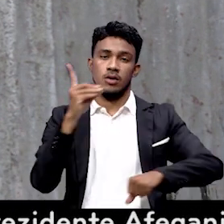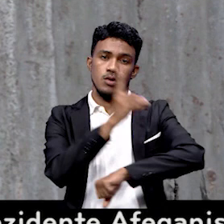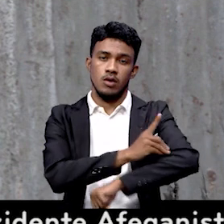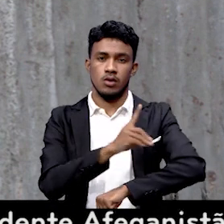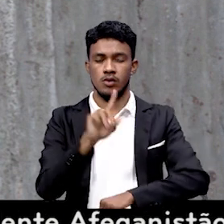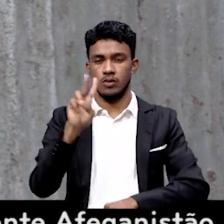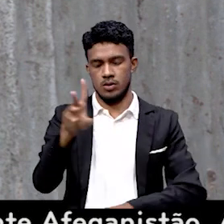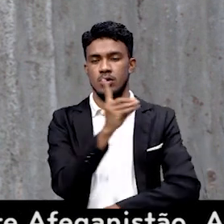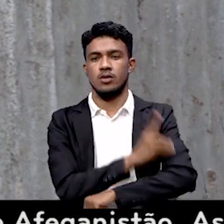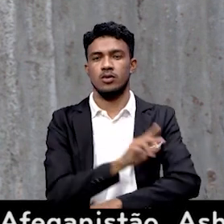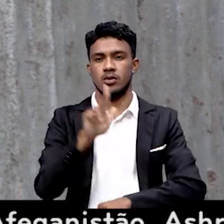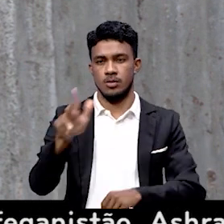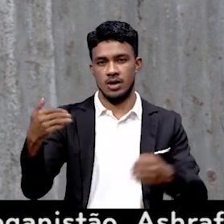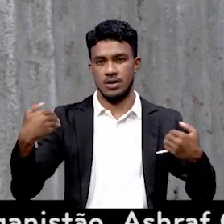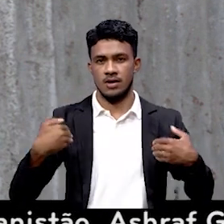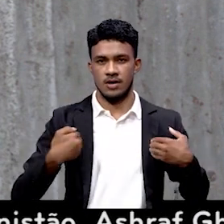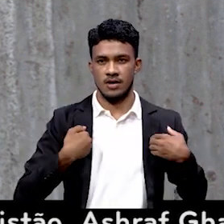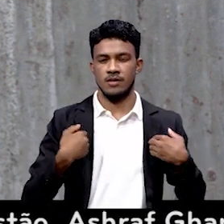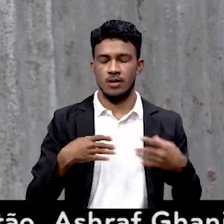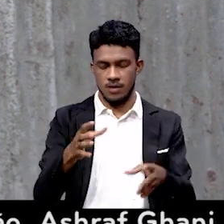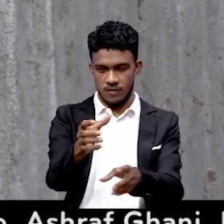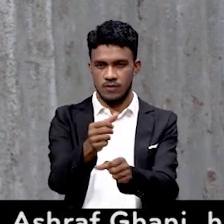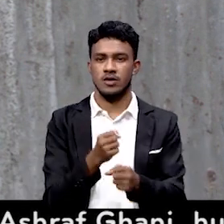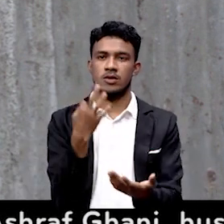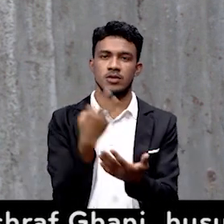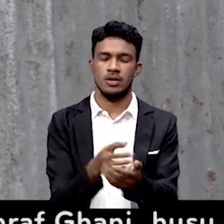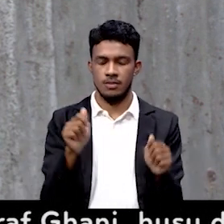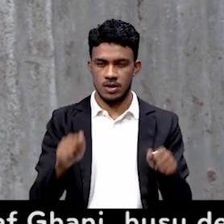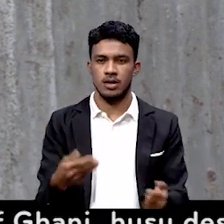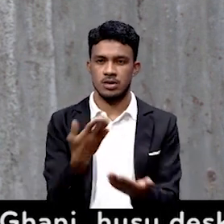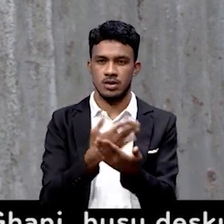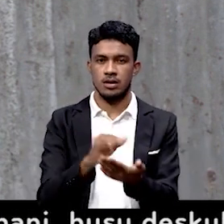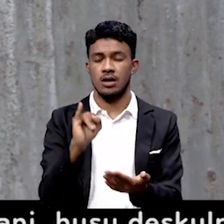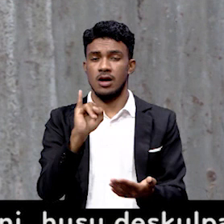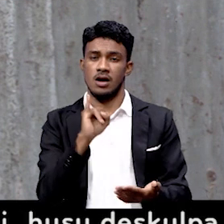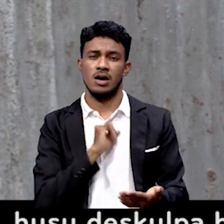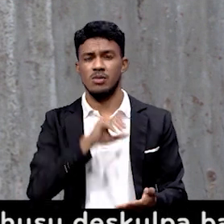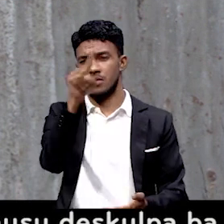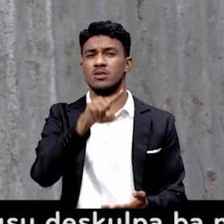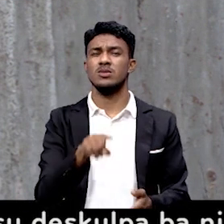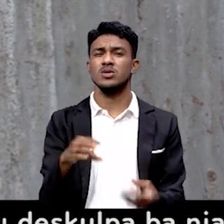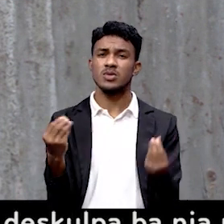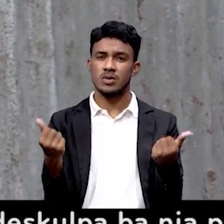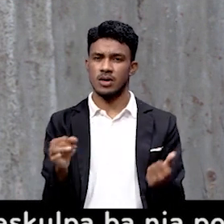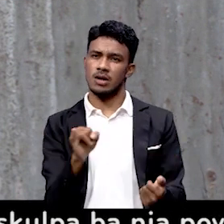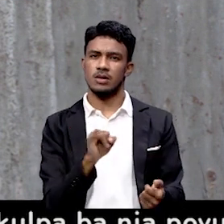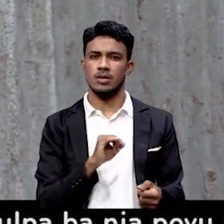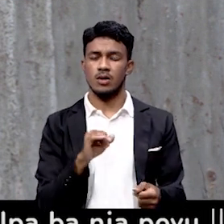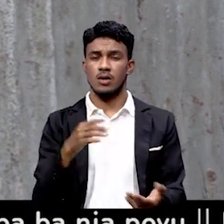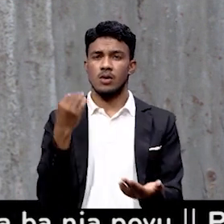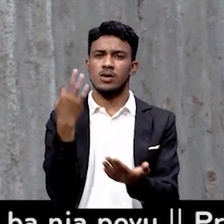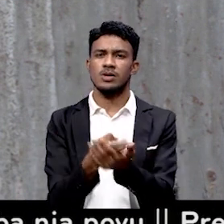mak osan al mai foto osan ho disin mai be hau pergunta situ anta osan atau ba foto